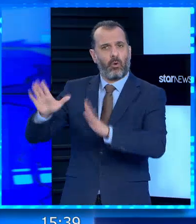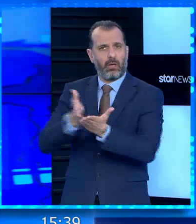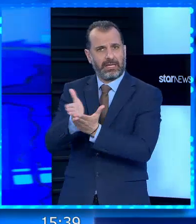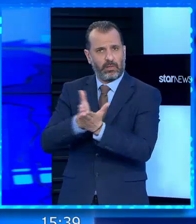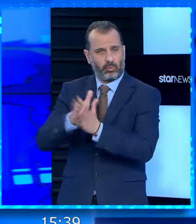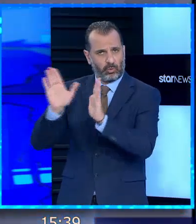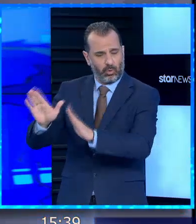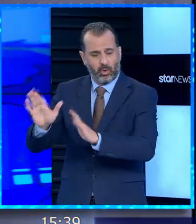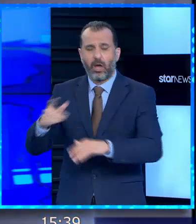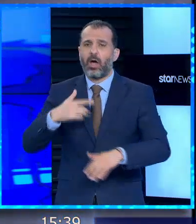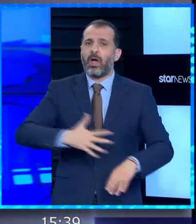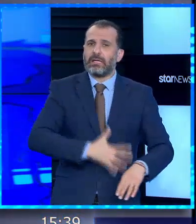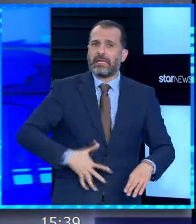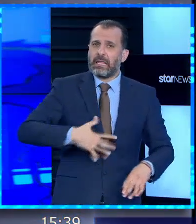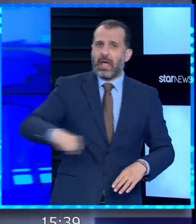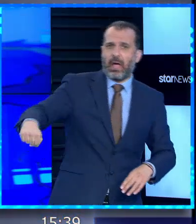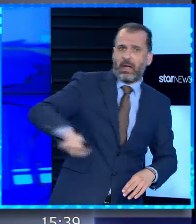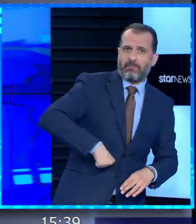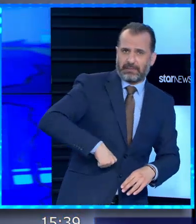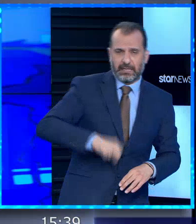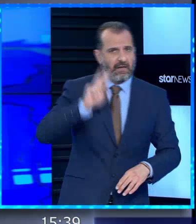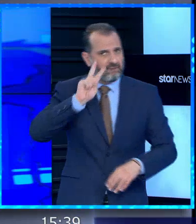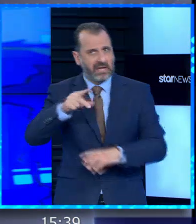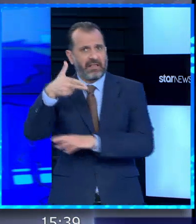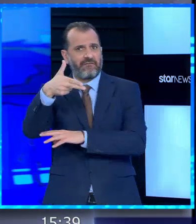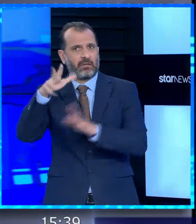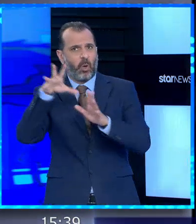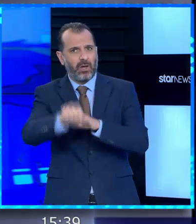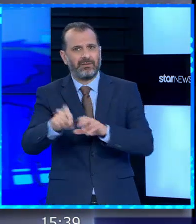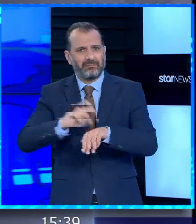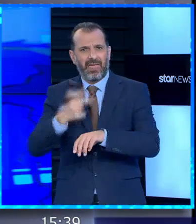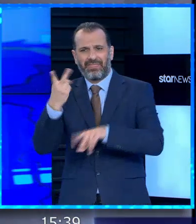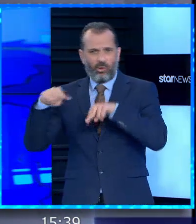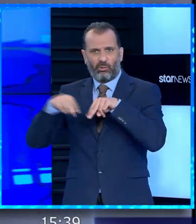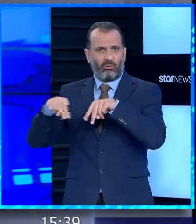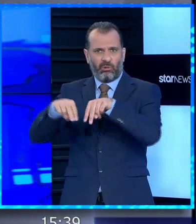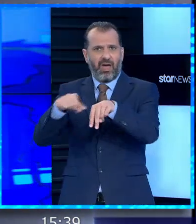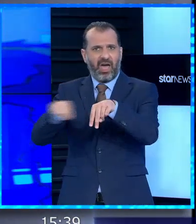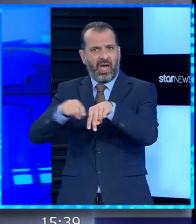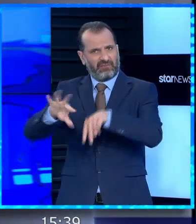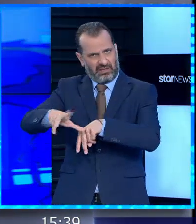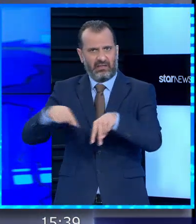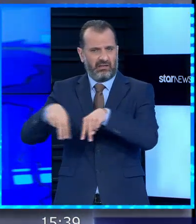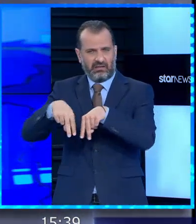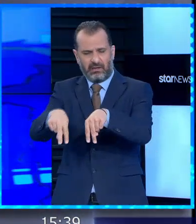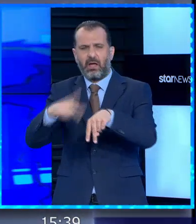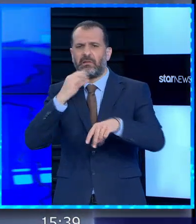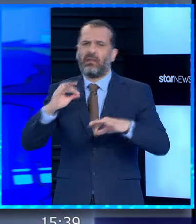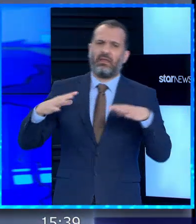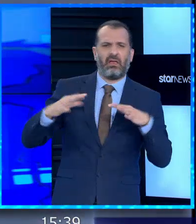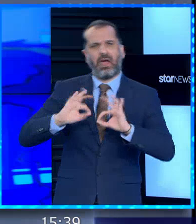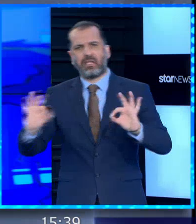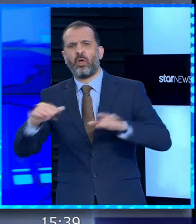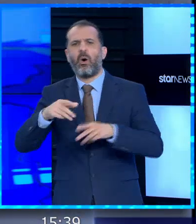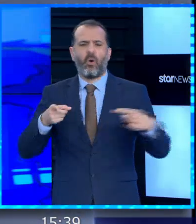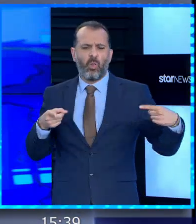επέμβαση. Το βίντεο ντοκουμέντο από κάμερα ασφαλείας δείχνει τους δράστες της αιματηρής επίθεσης να βαδίζουν χαλαρά προς τη συμβολή των